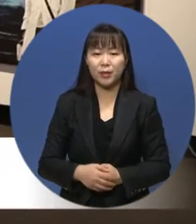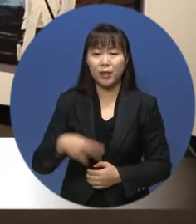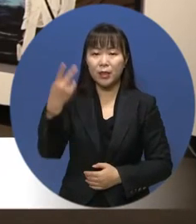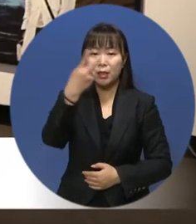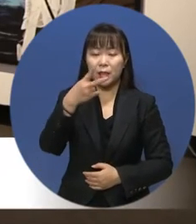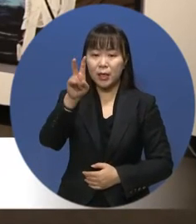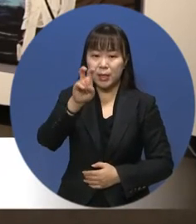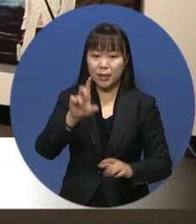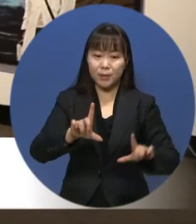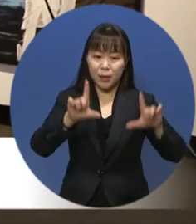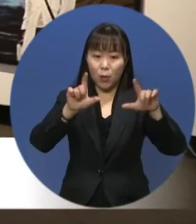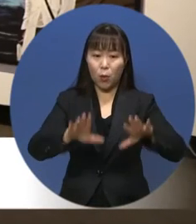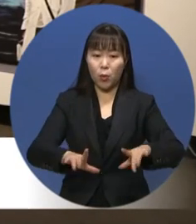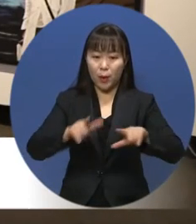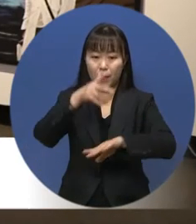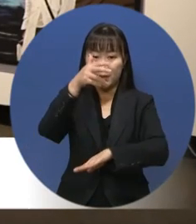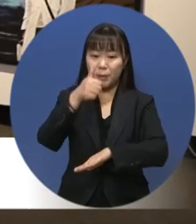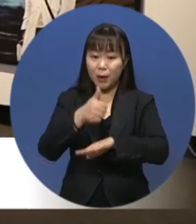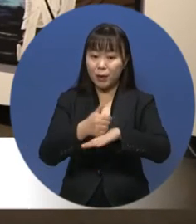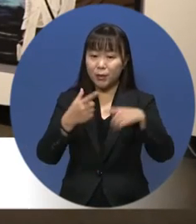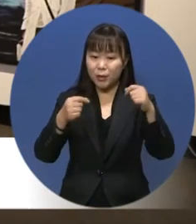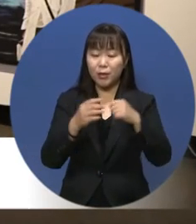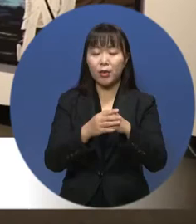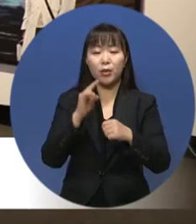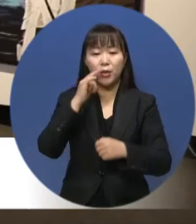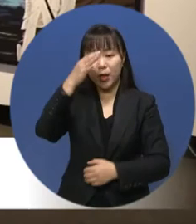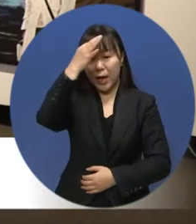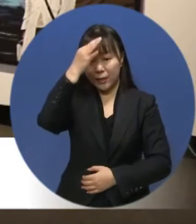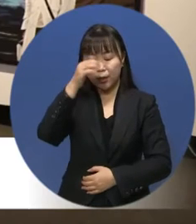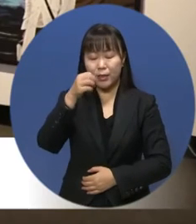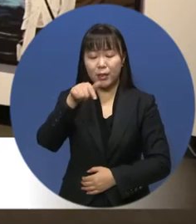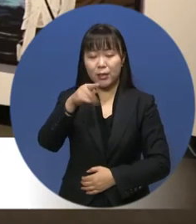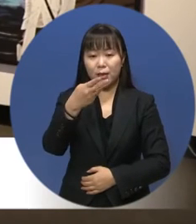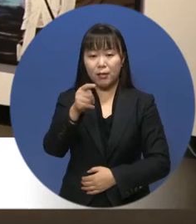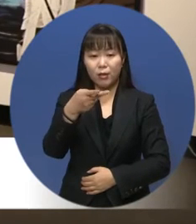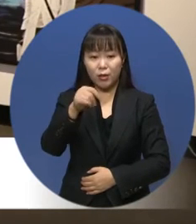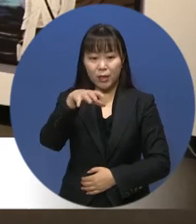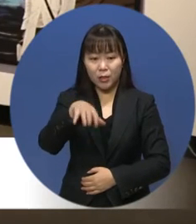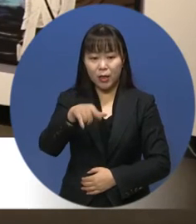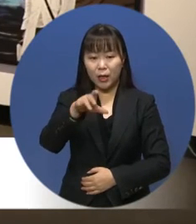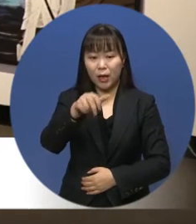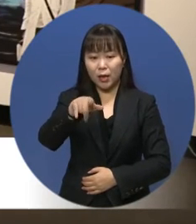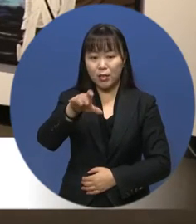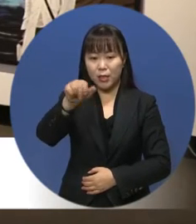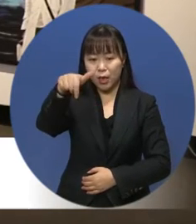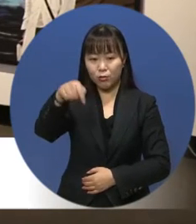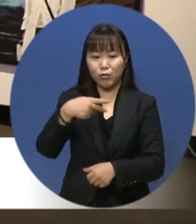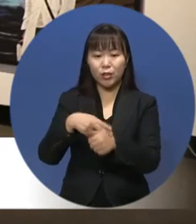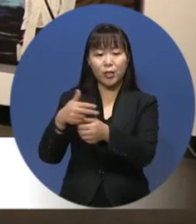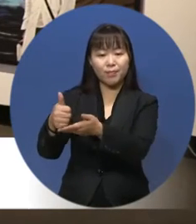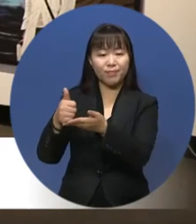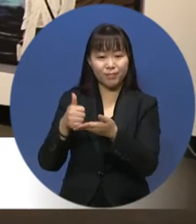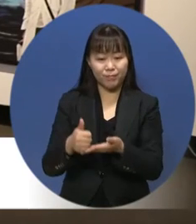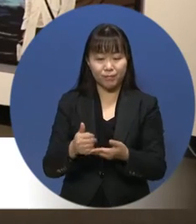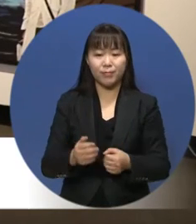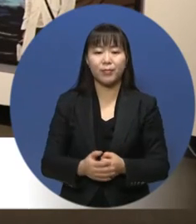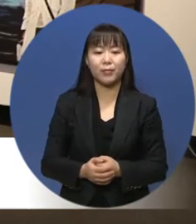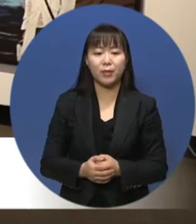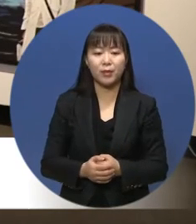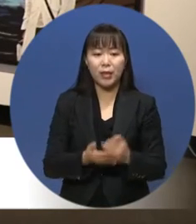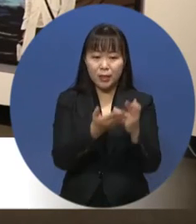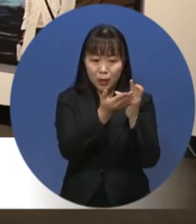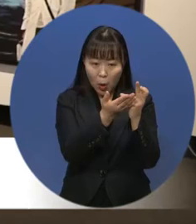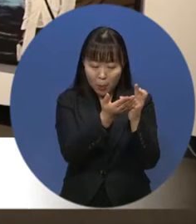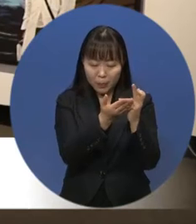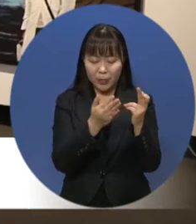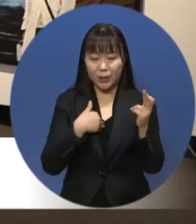2020년 올해의 마지막 전시로 여수시 엑스포 아트 갤러리에서는 강창구 선생님을 초대하여 전시를 하게 되었습니다. 섬섬